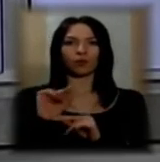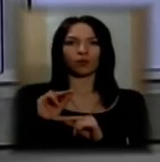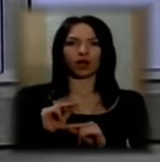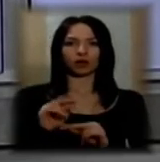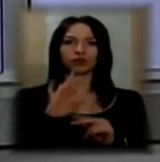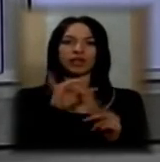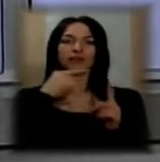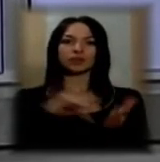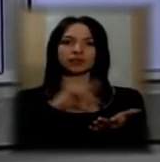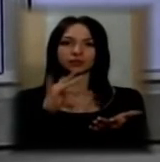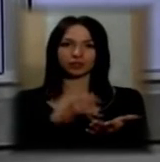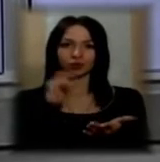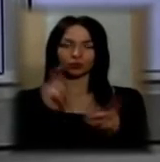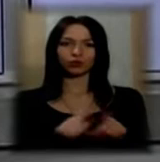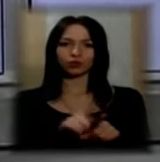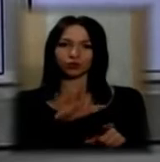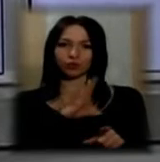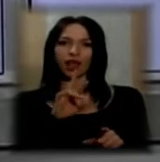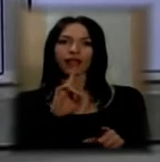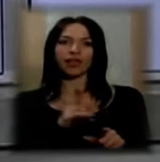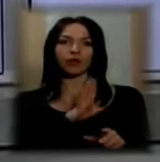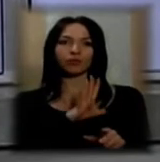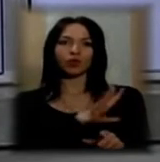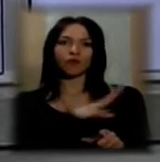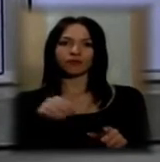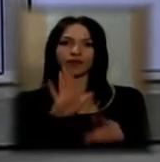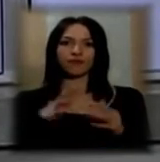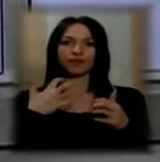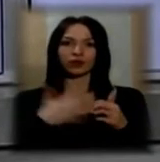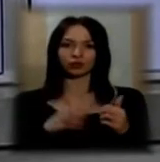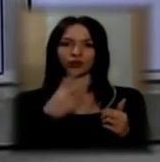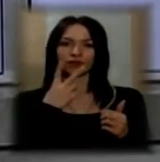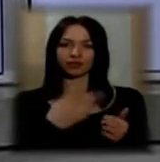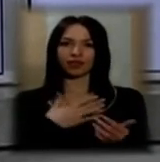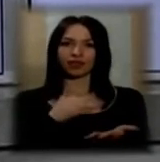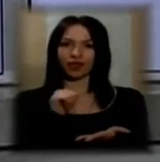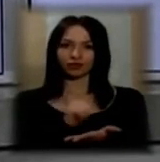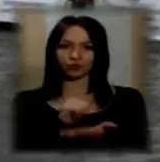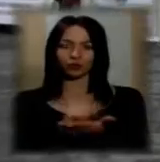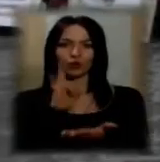наша Наталя Тимофєєва. Вона готує свій сюжет до ефіру. Поки про нього коротко.